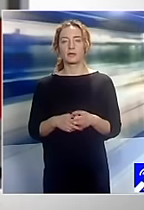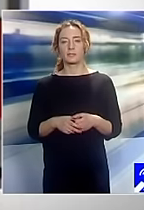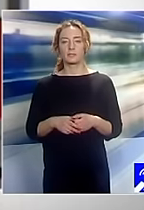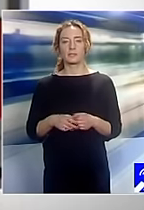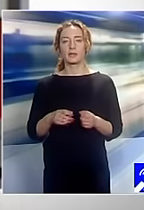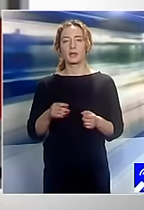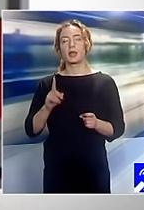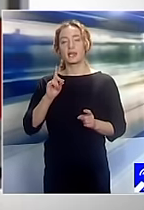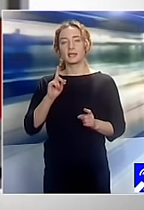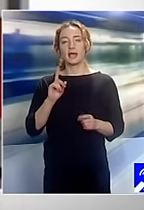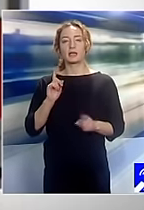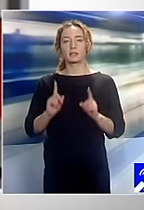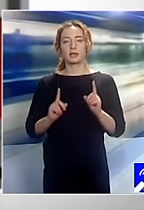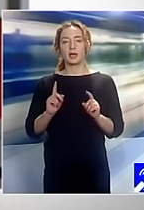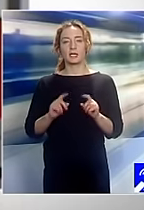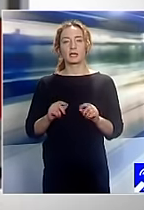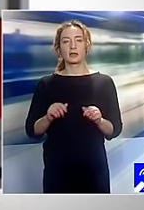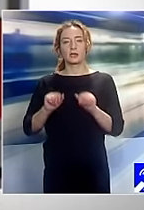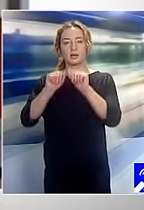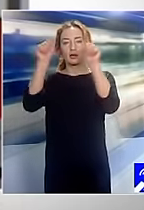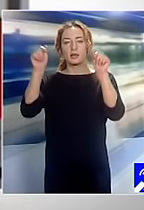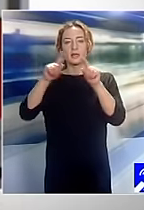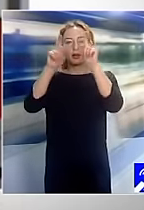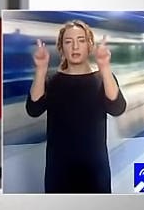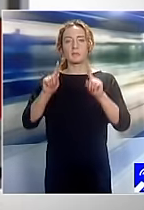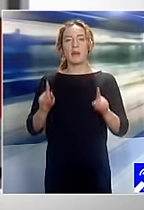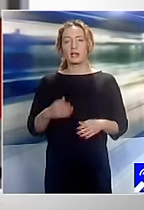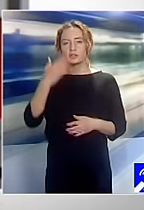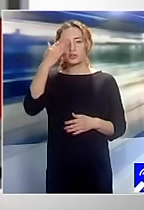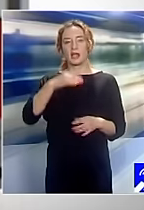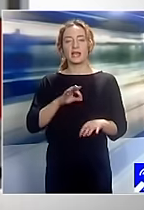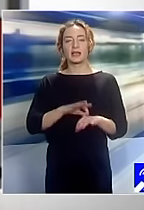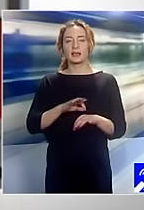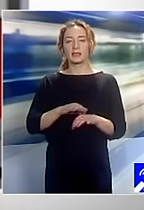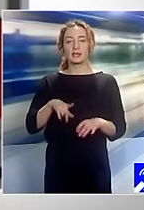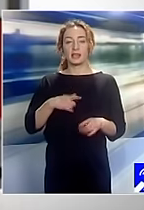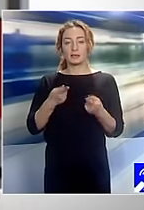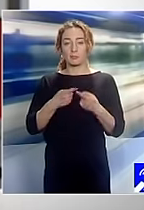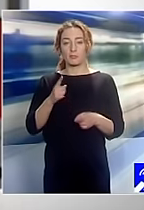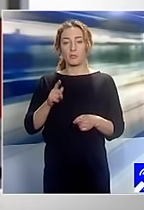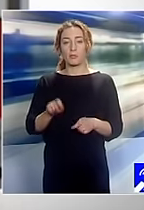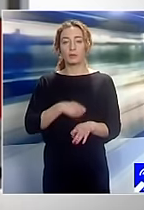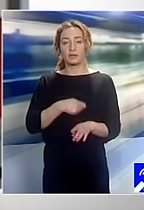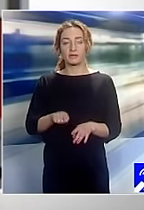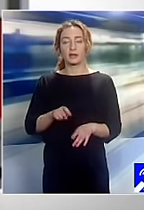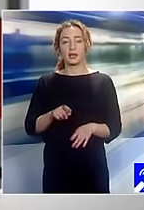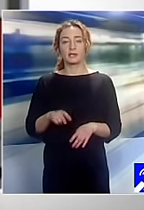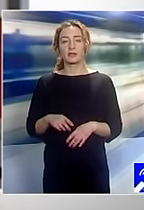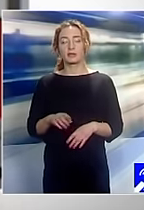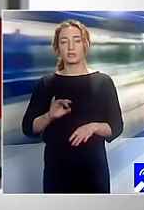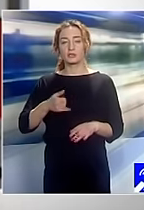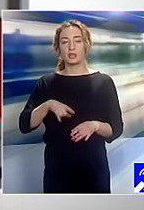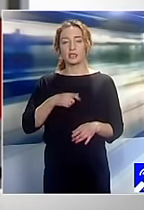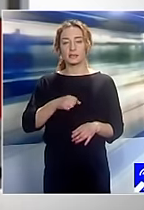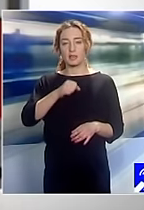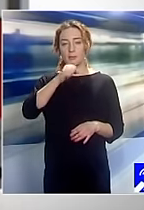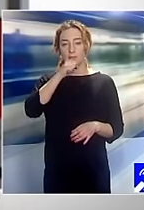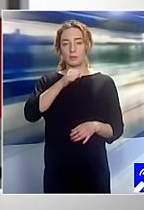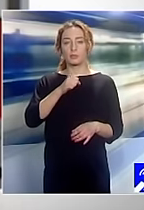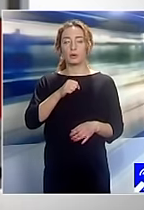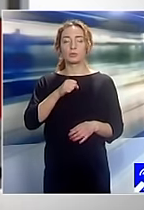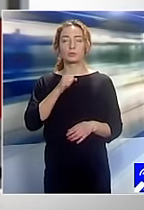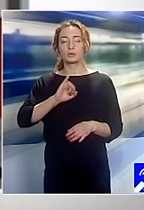modificat în urma examenului obiectiv care îl face medicul, constată că are amigdalele cu puroi, cu secreții, are modificări la nivelul plămânilor sau